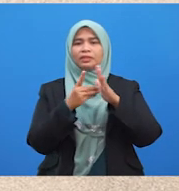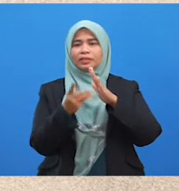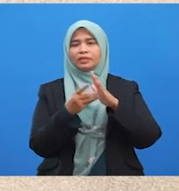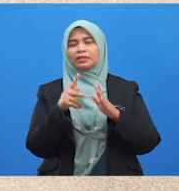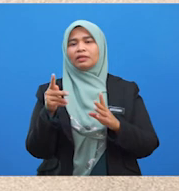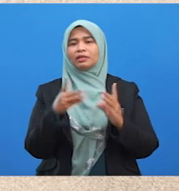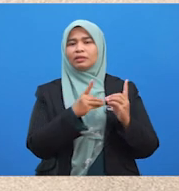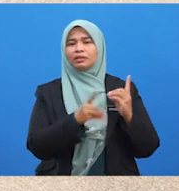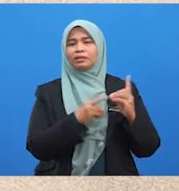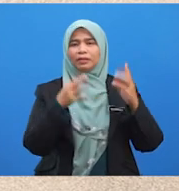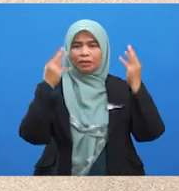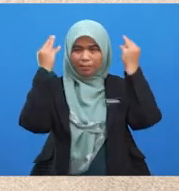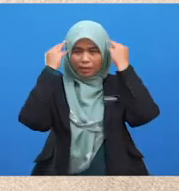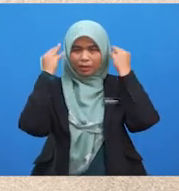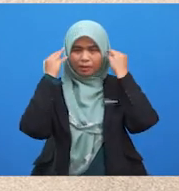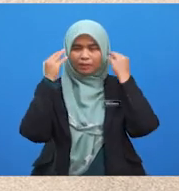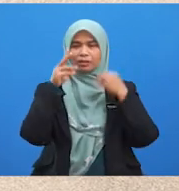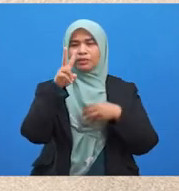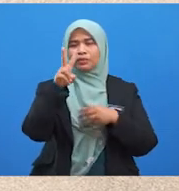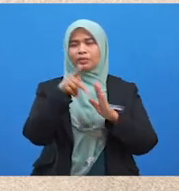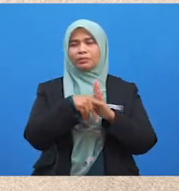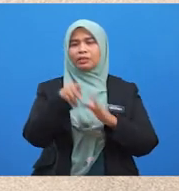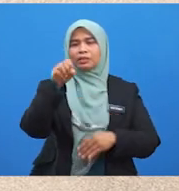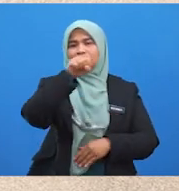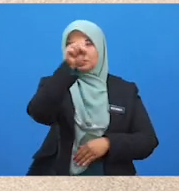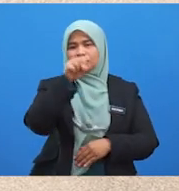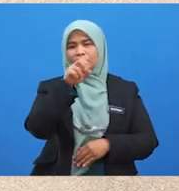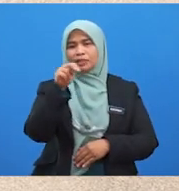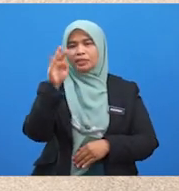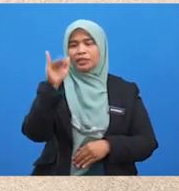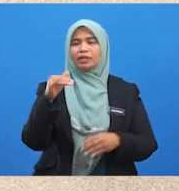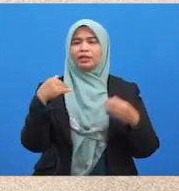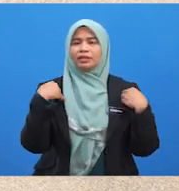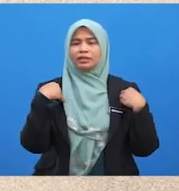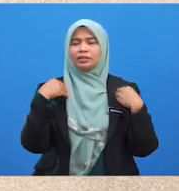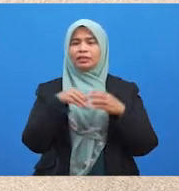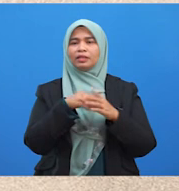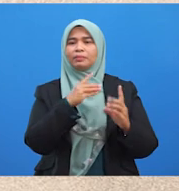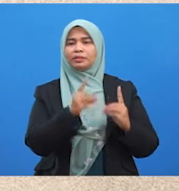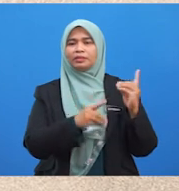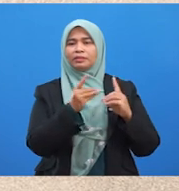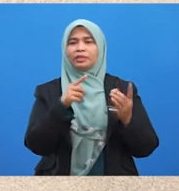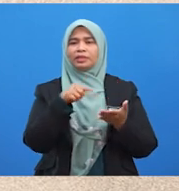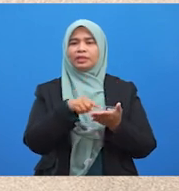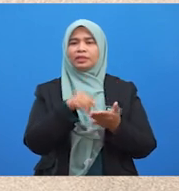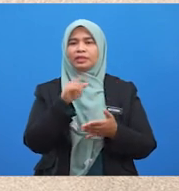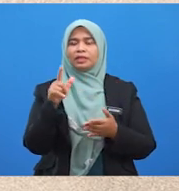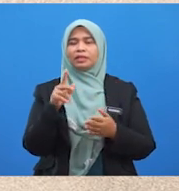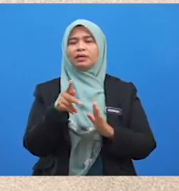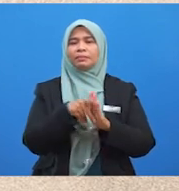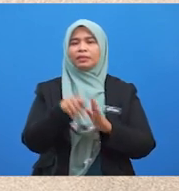berdasarkan drama mahkamah, 2 persoalan yang terdapat dalam drama ini ialah